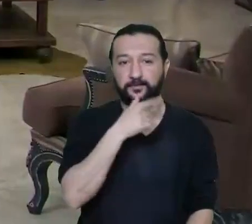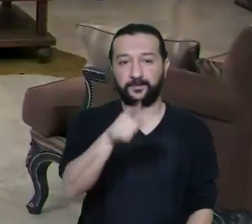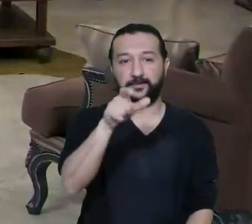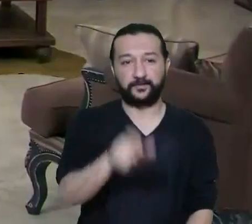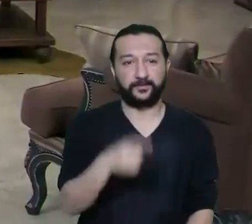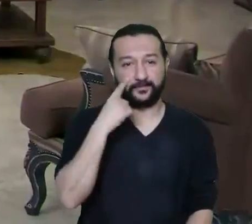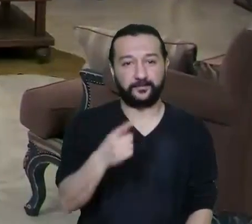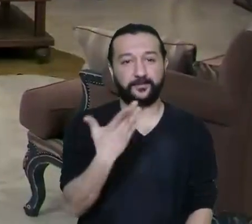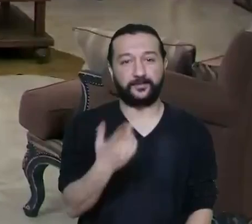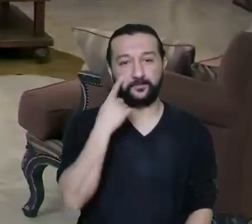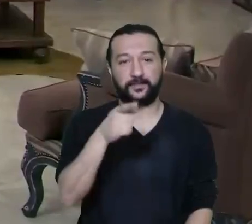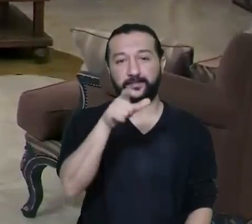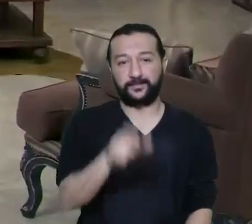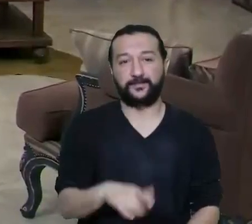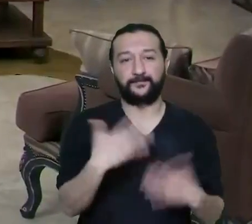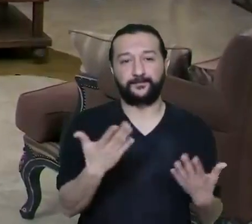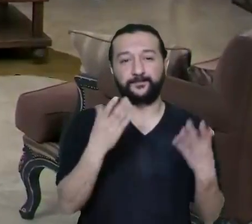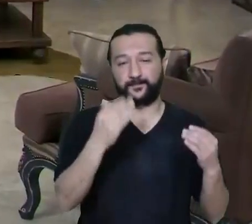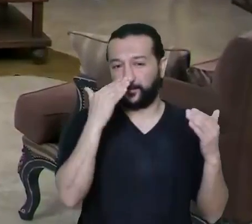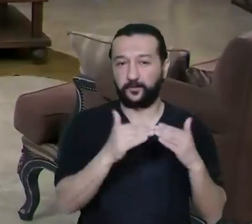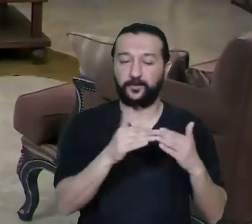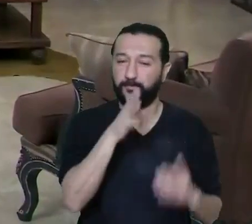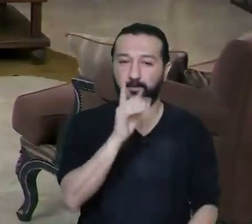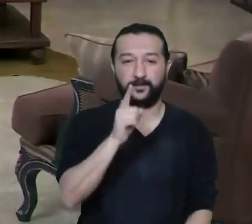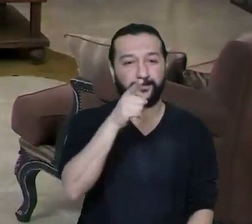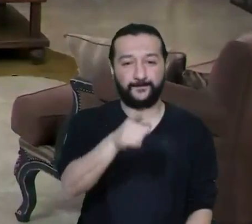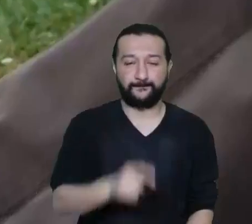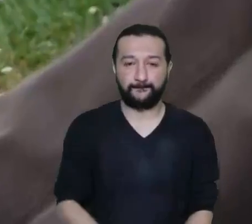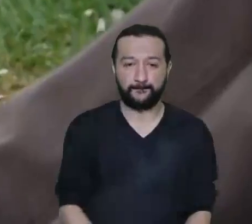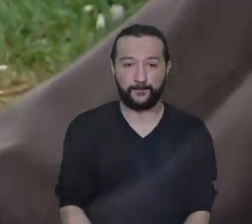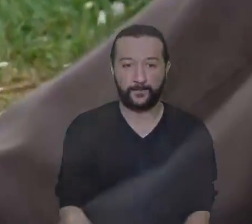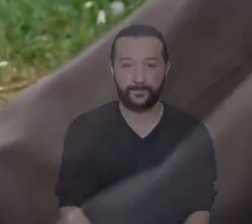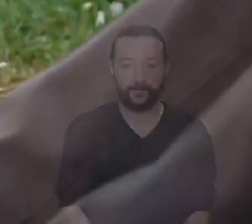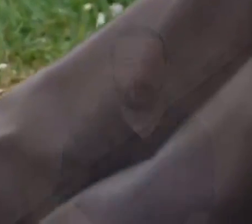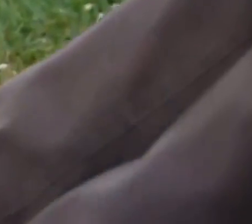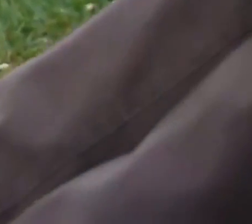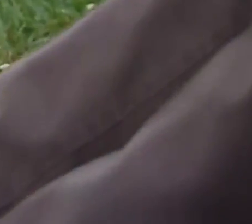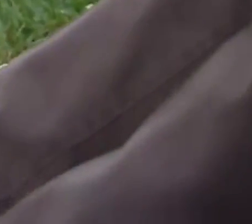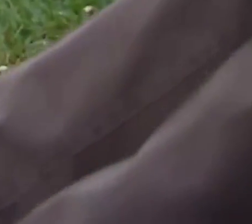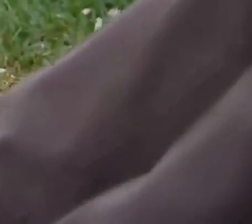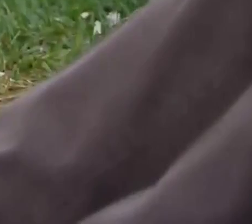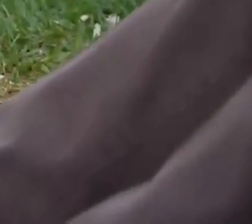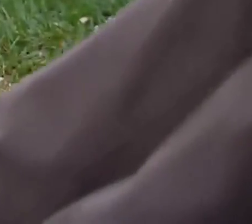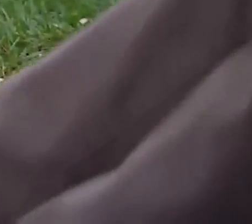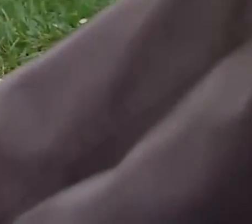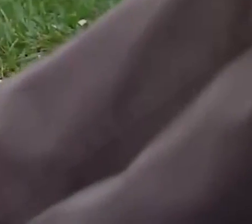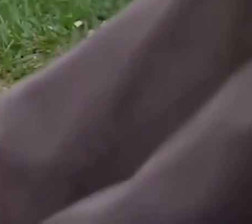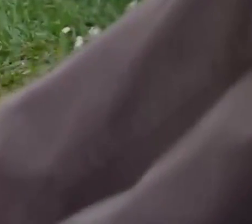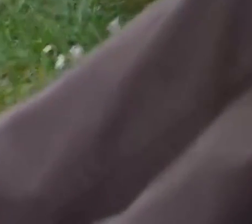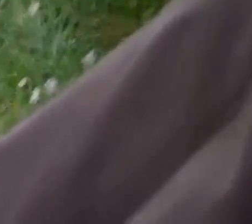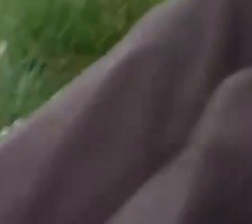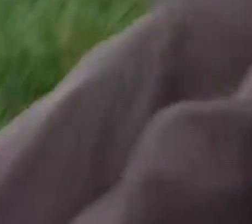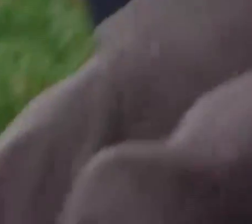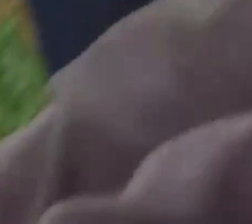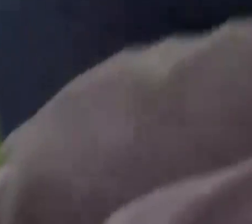Arlı tek bacağına verip yan yan kalça salladı. Ah canım. Birisi çapayı bahçe çimlerine vuruyor.